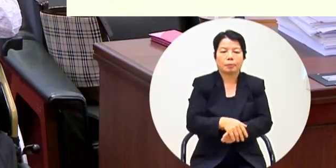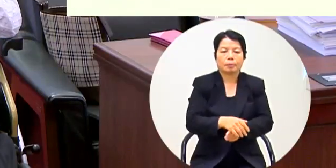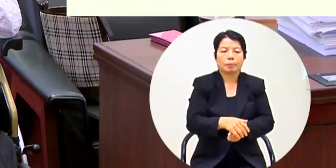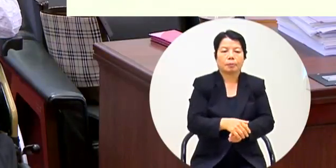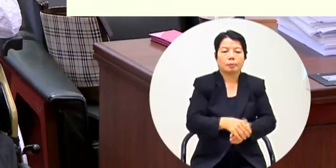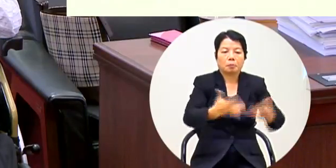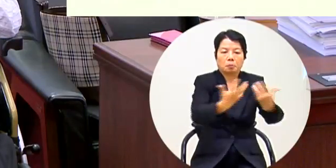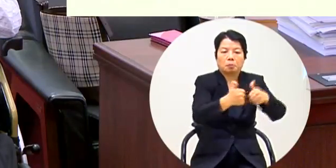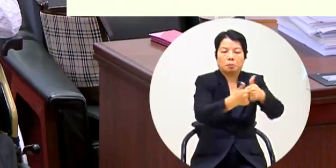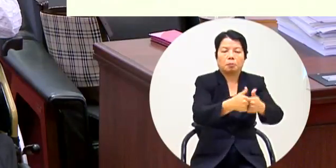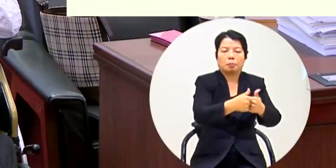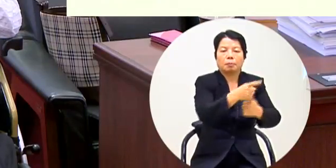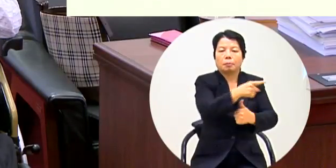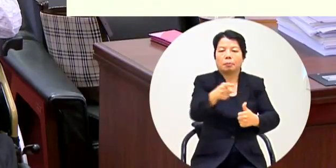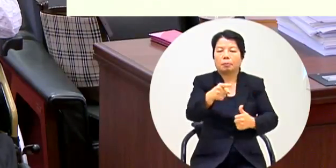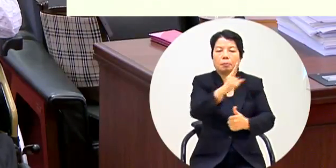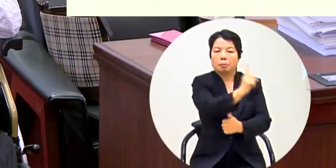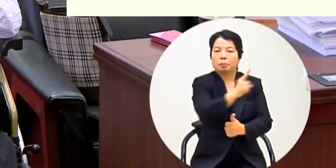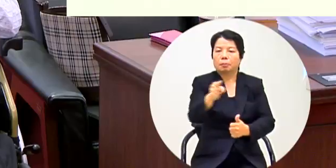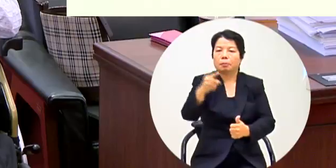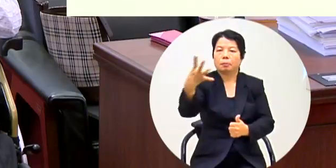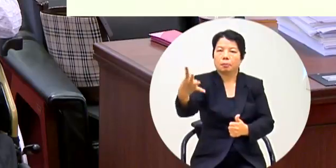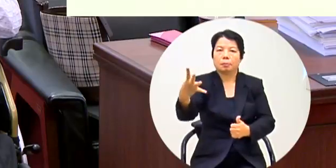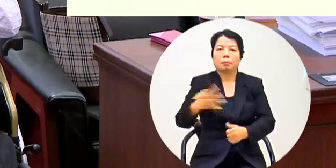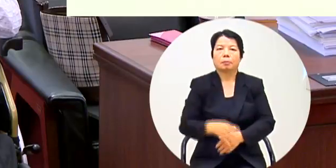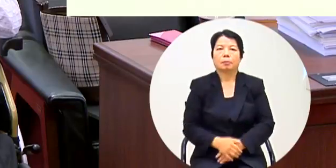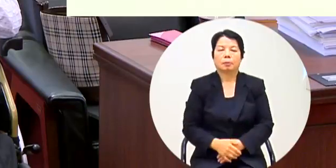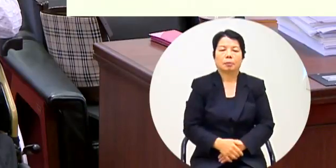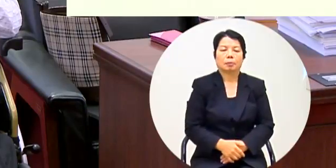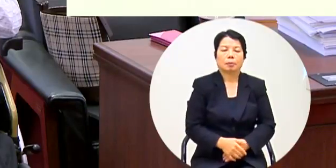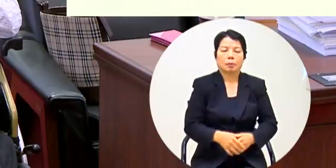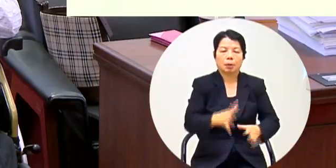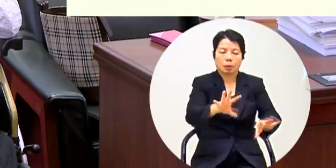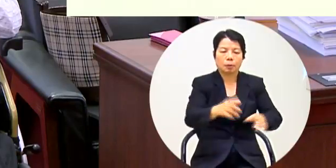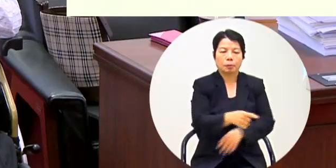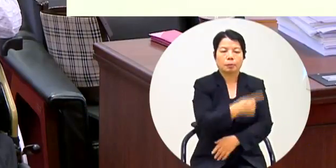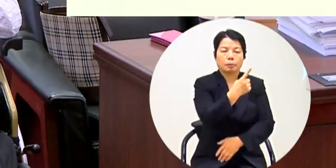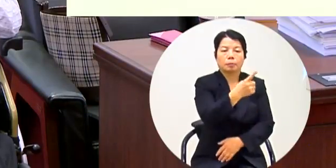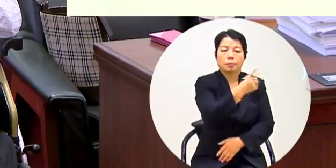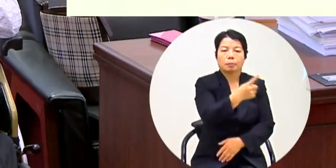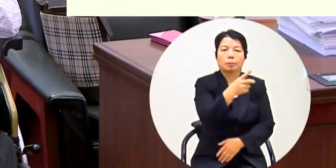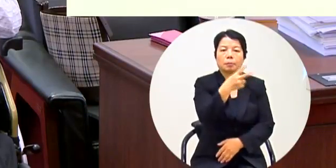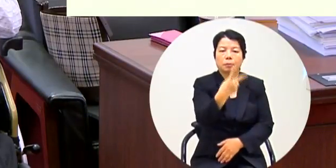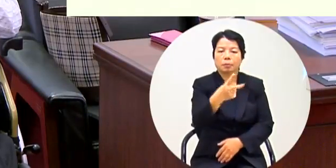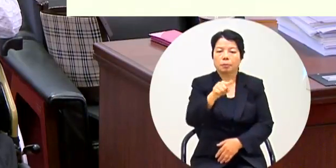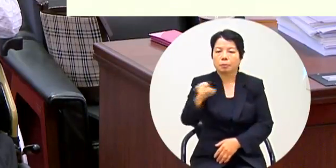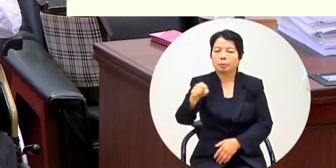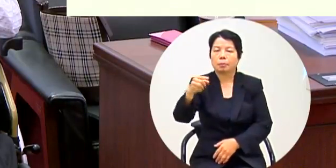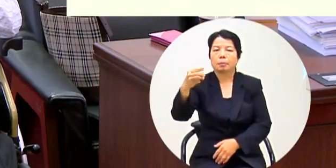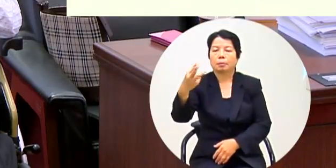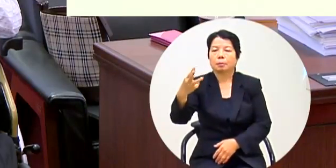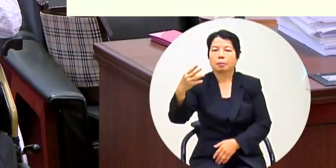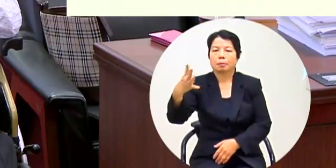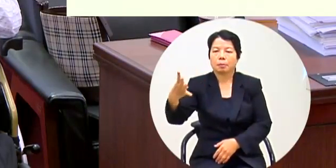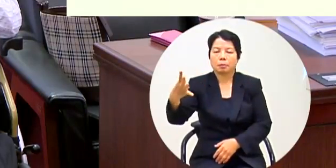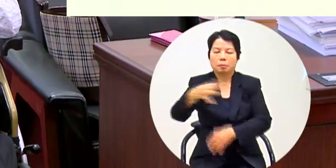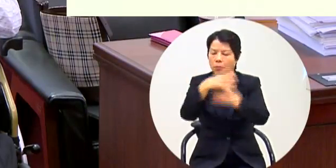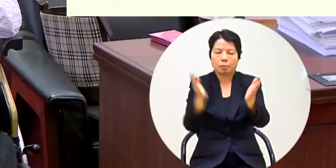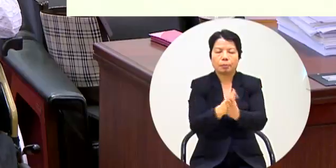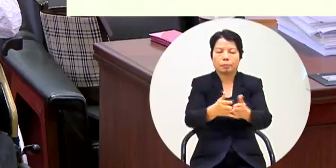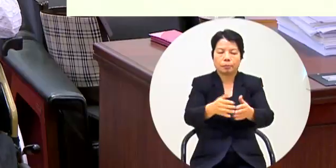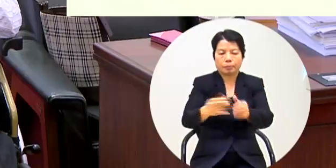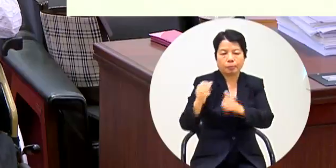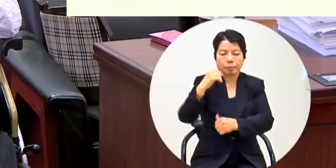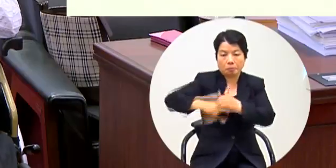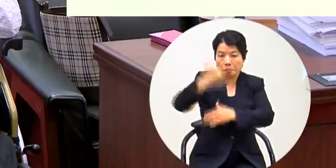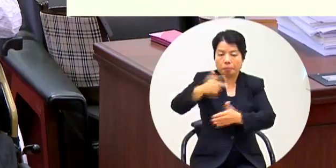那我们希望说，不仅是1号跟2号、3号跟4号4个机组都可以提前来除役哈。那这个规划时程当然要